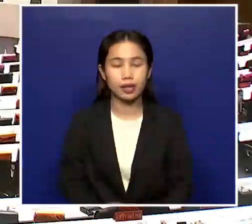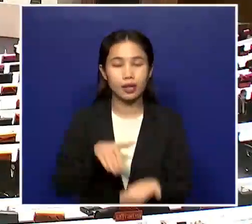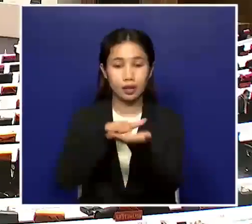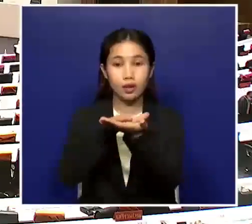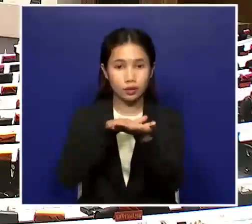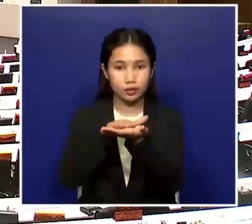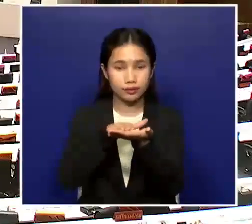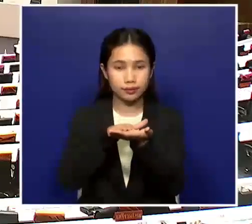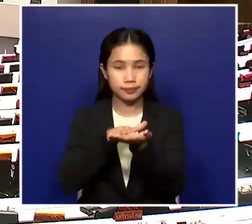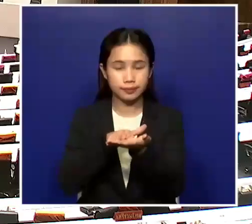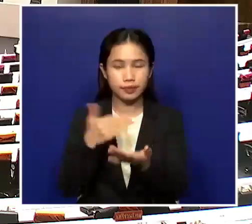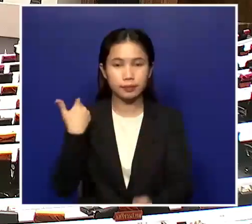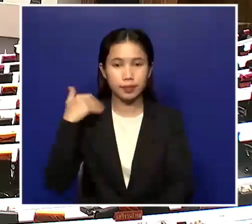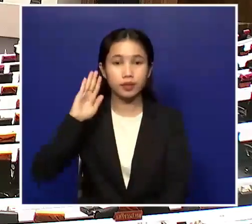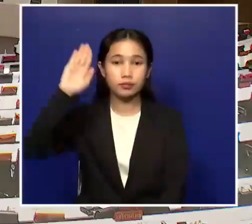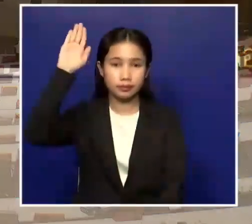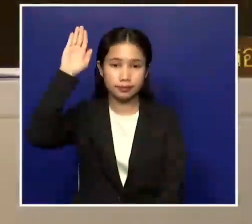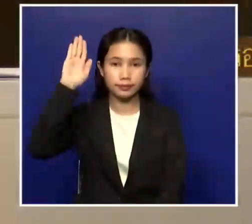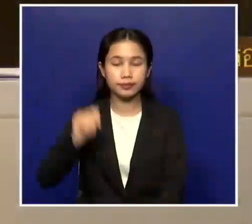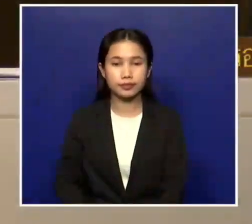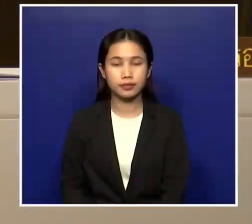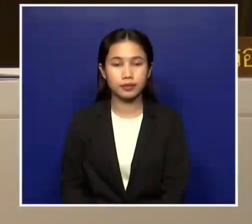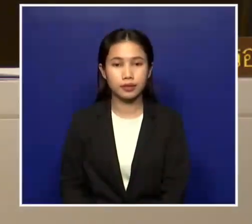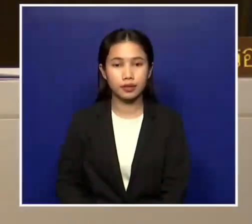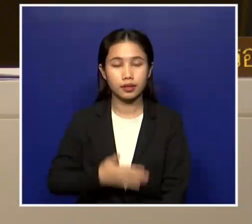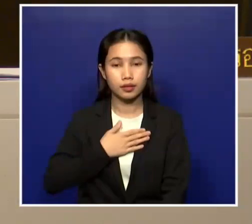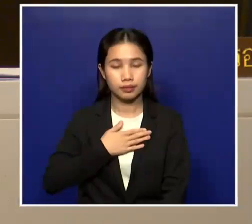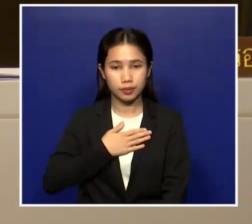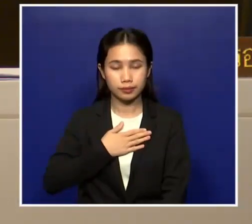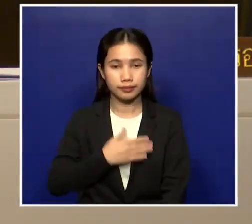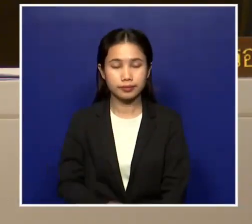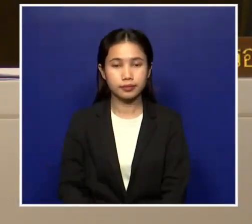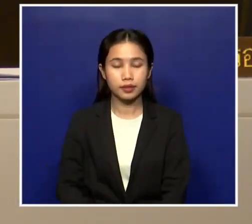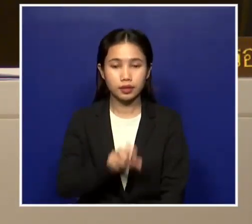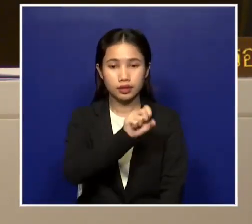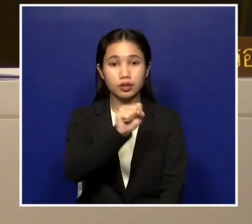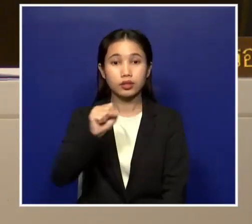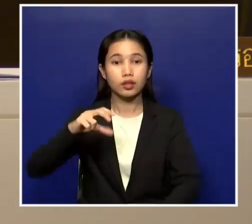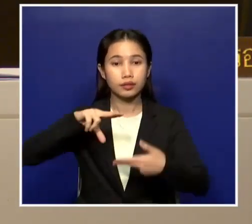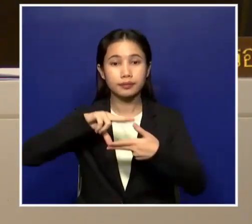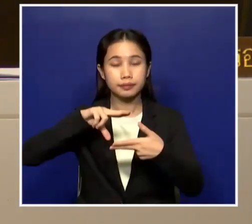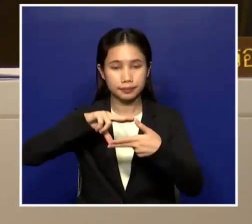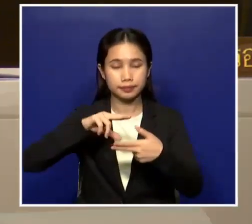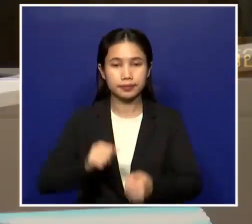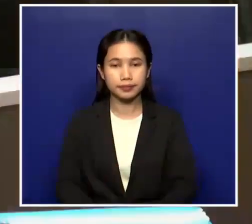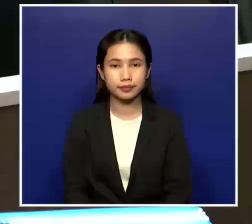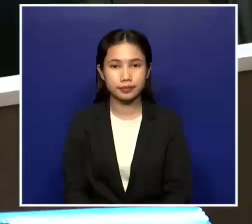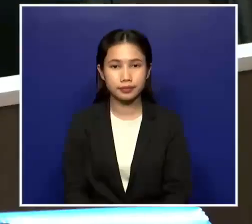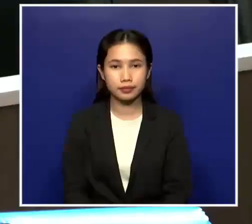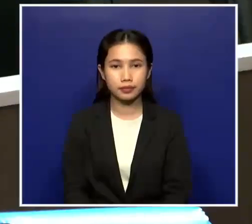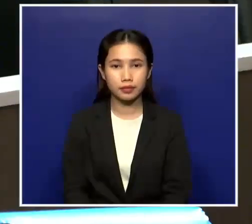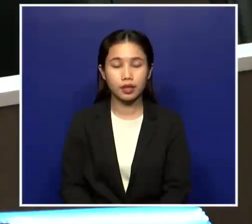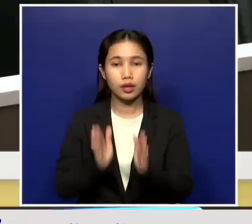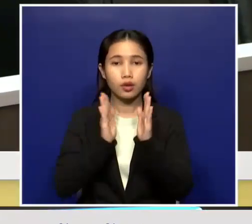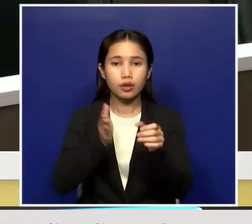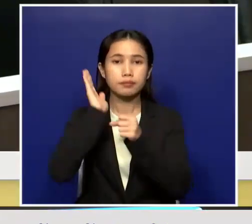ครับมีผู้ประท้วงเชิญนะครับ ผมชัยวุฒนาคมานุสรณ์ครับบัญชีรายชื่อพลังประชารัฐท่านผู้อภิปรายได้พูดถึงสถา